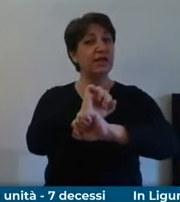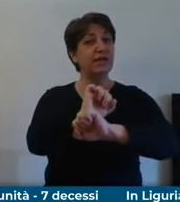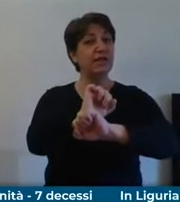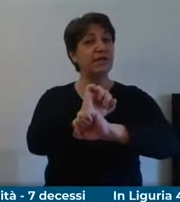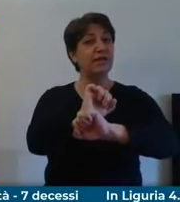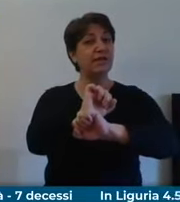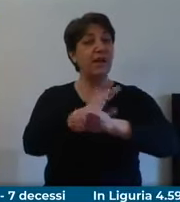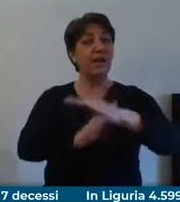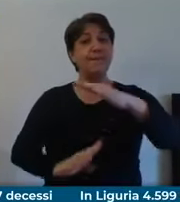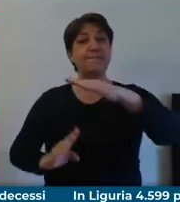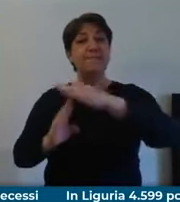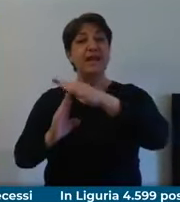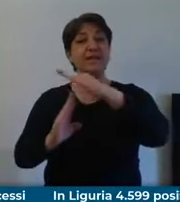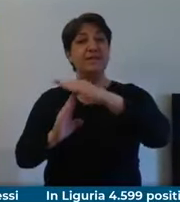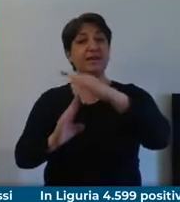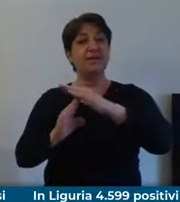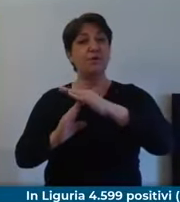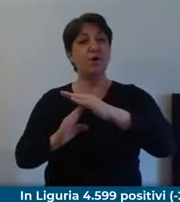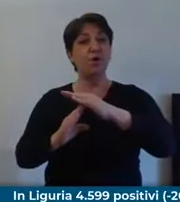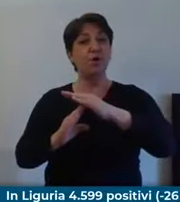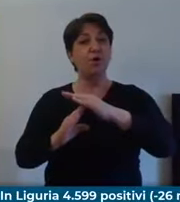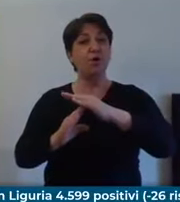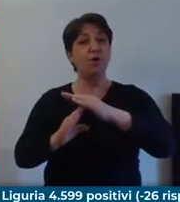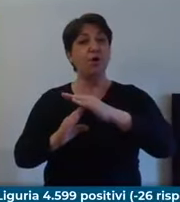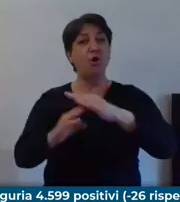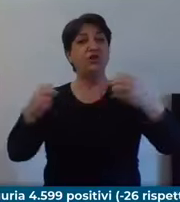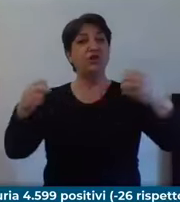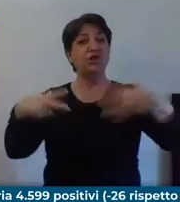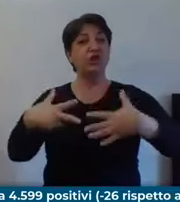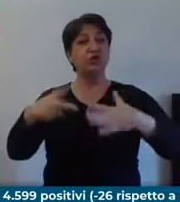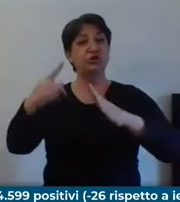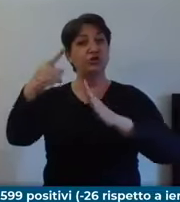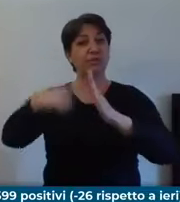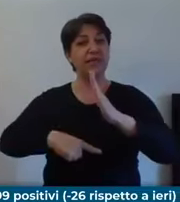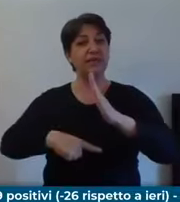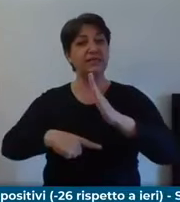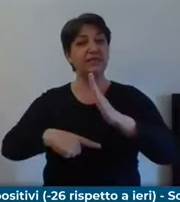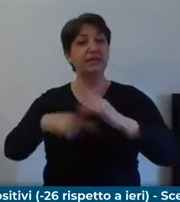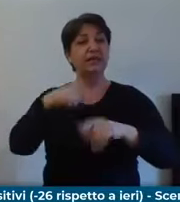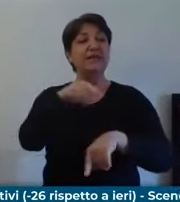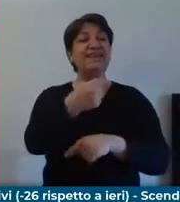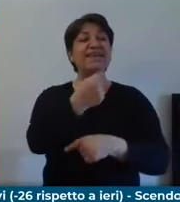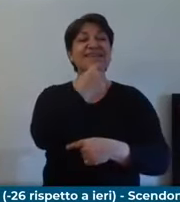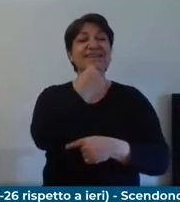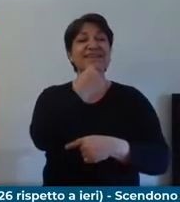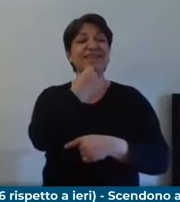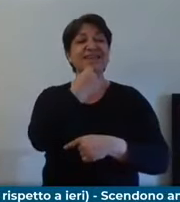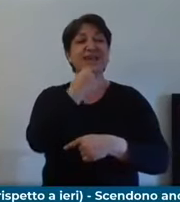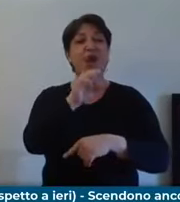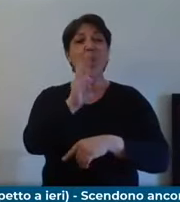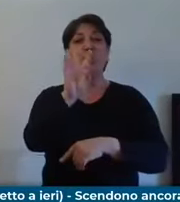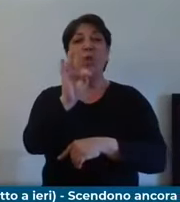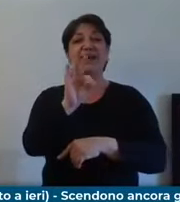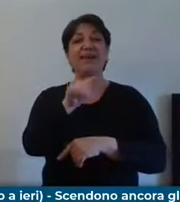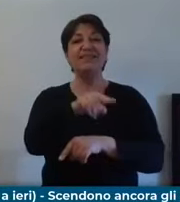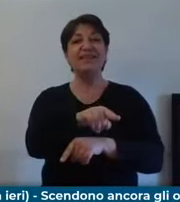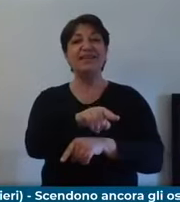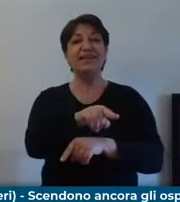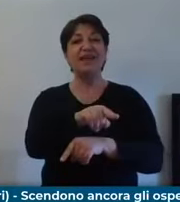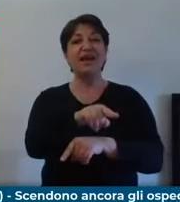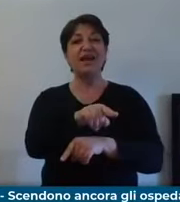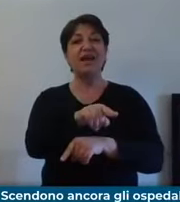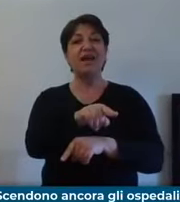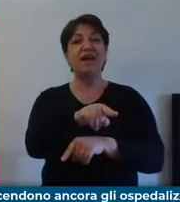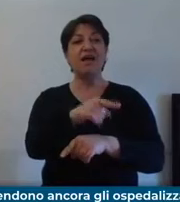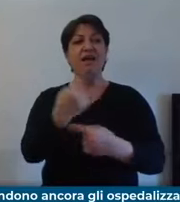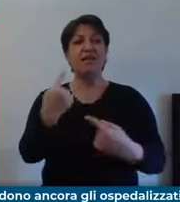persone, gli altri cittadini, che invece escono di casa. Sono giunte queste segnalazioni, per cui è opportuno che il sindaco dica chiaro